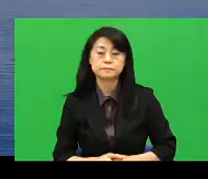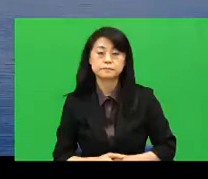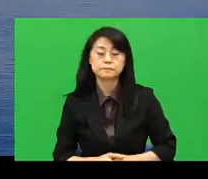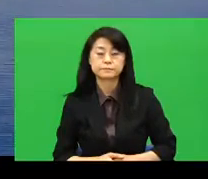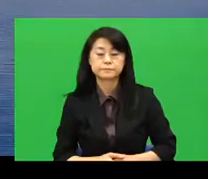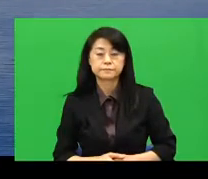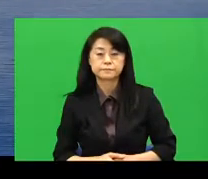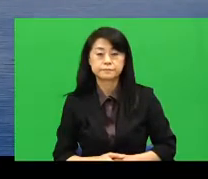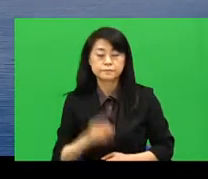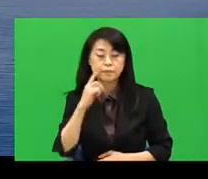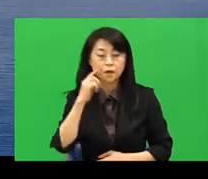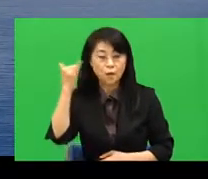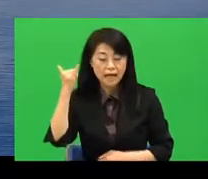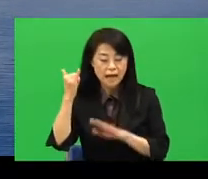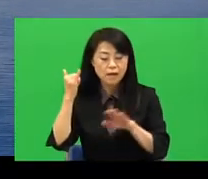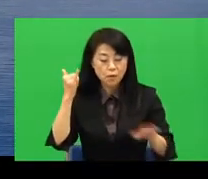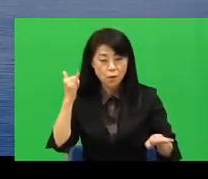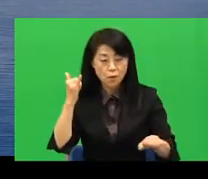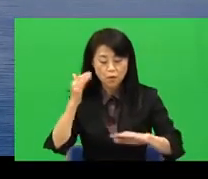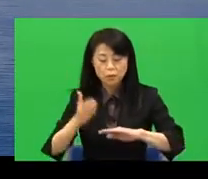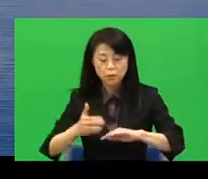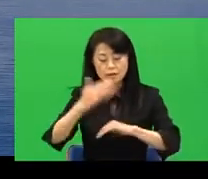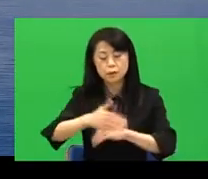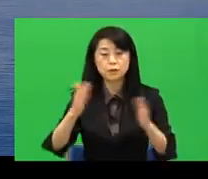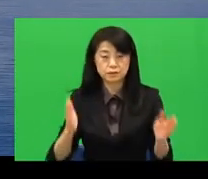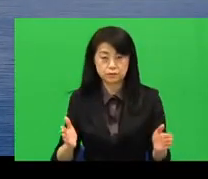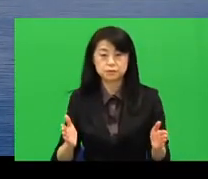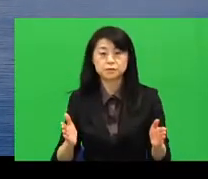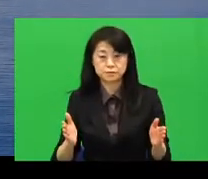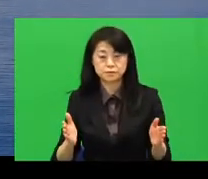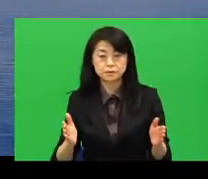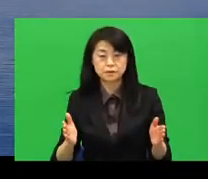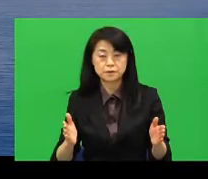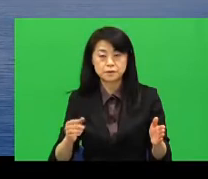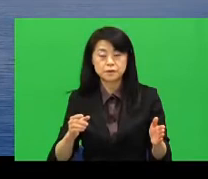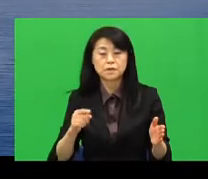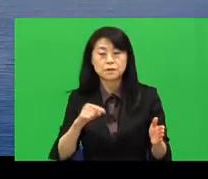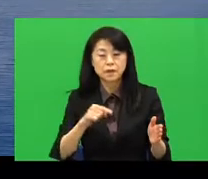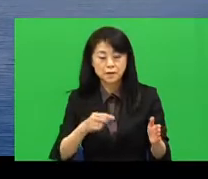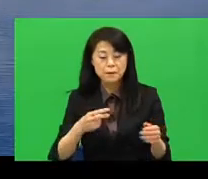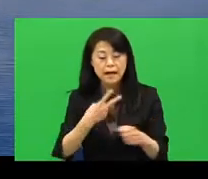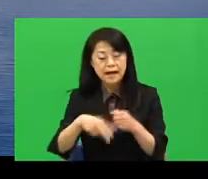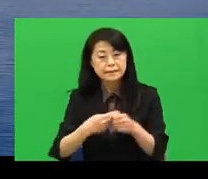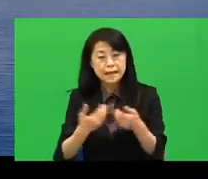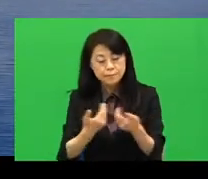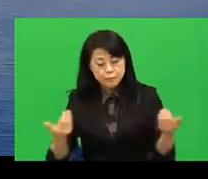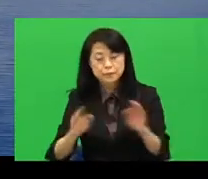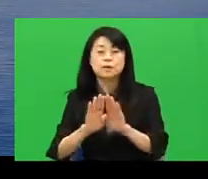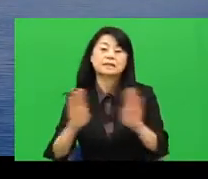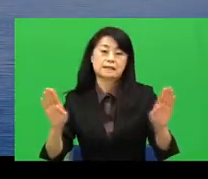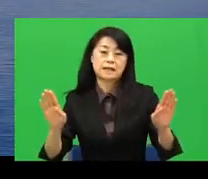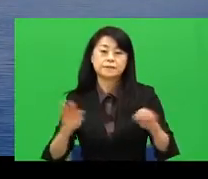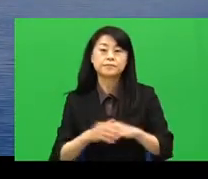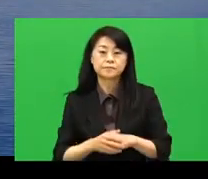から親子料理教室、昨年はちょっと開催できなかったんですけれども、2年ぶりに開催して